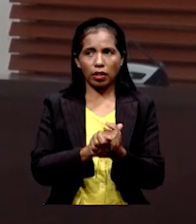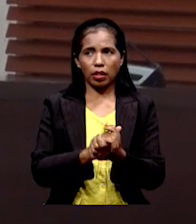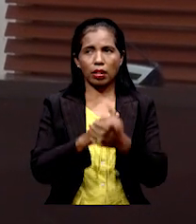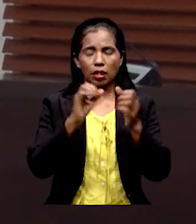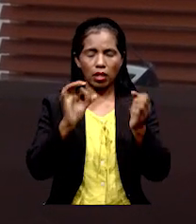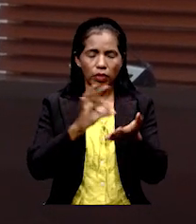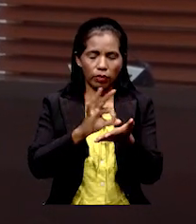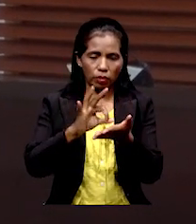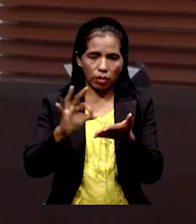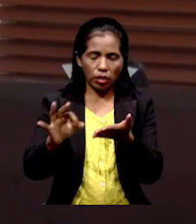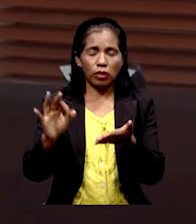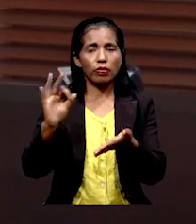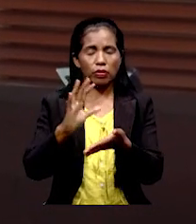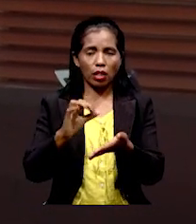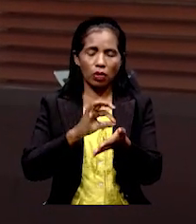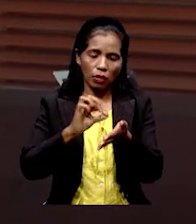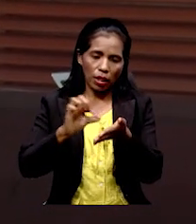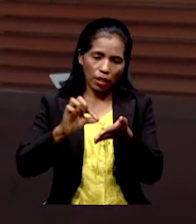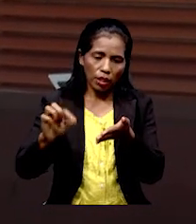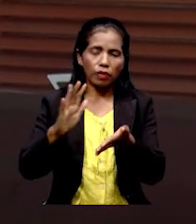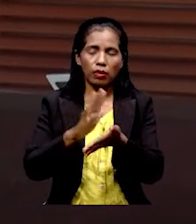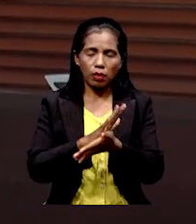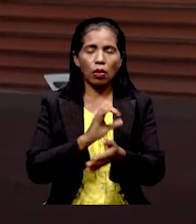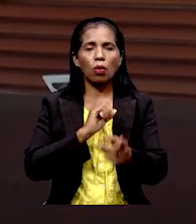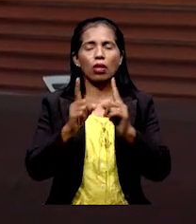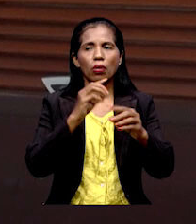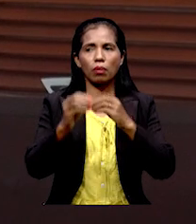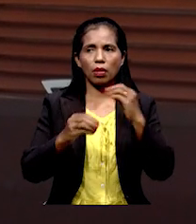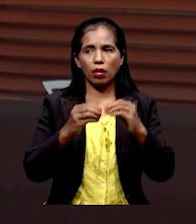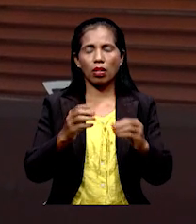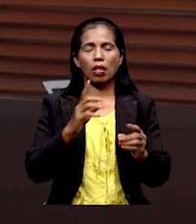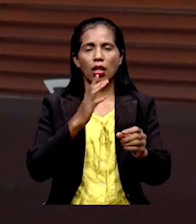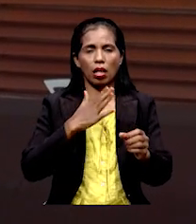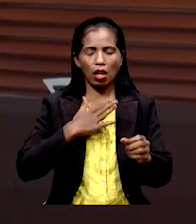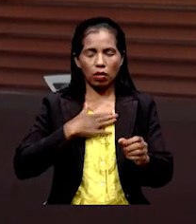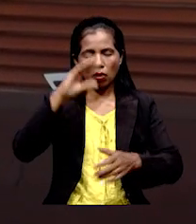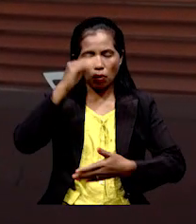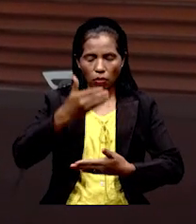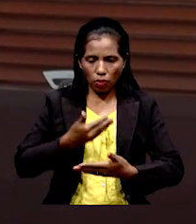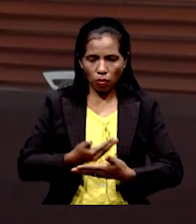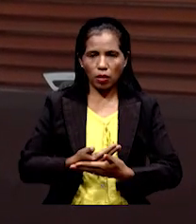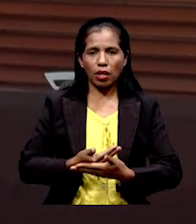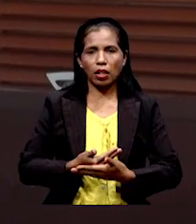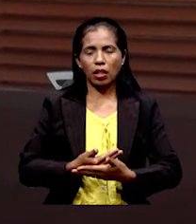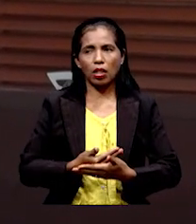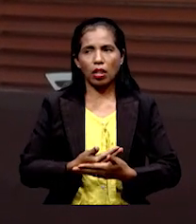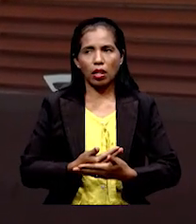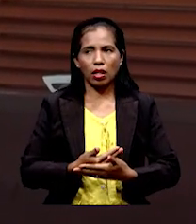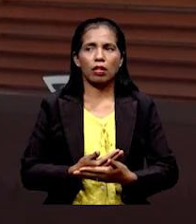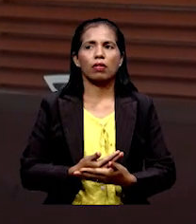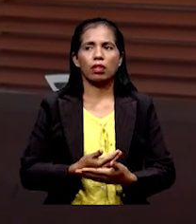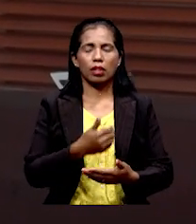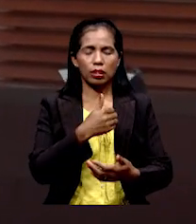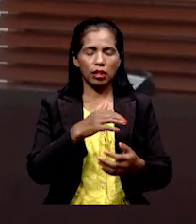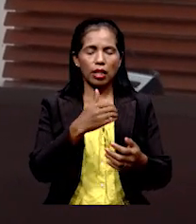formulário prepara, tapa sira, hal kabe nain, kuliah kono bahasa kami, kuliah kono bahasa kami yang kuat sih ada yang ke sudah saya